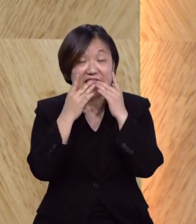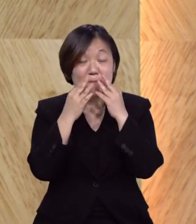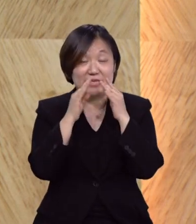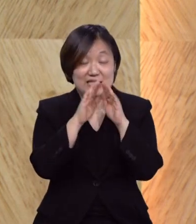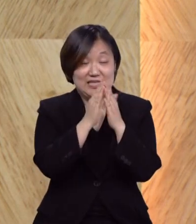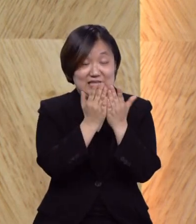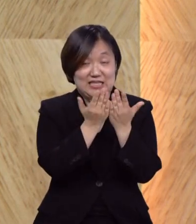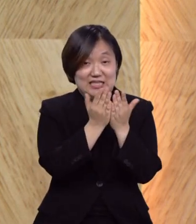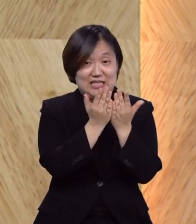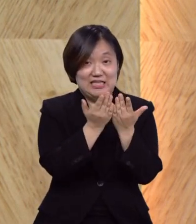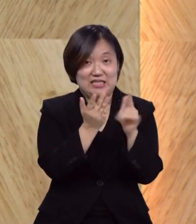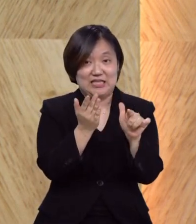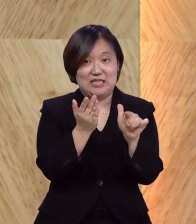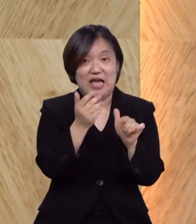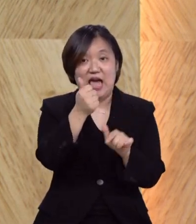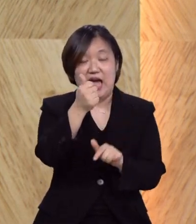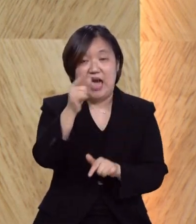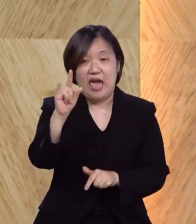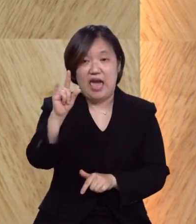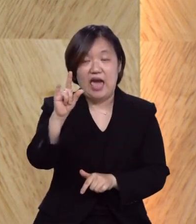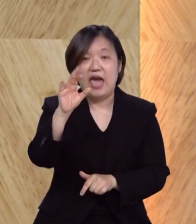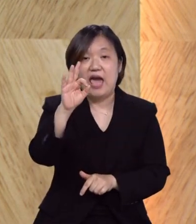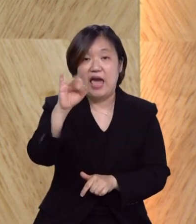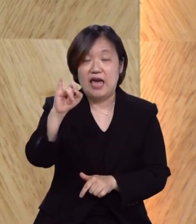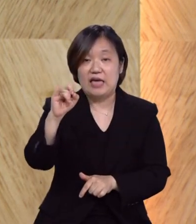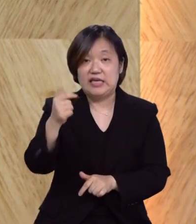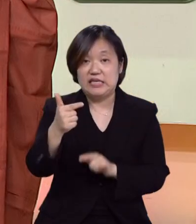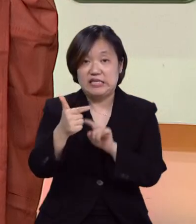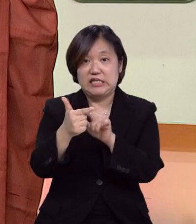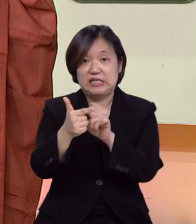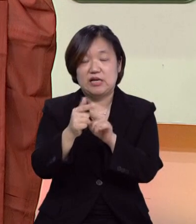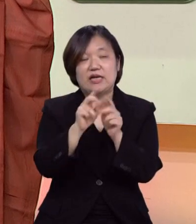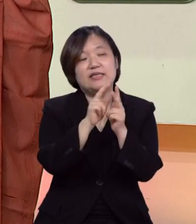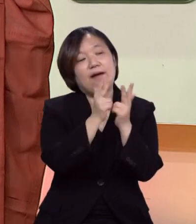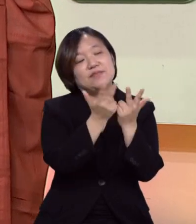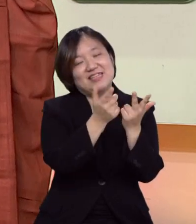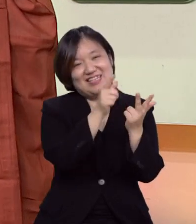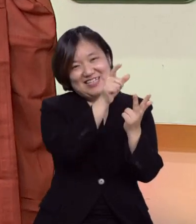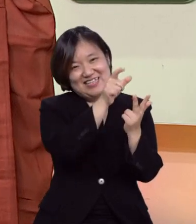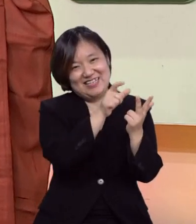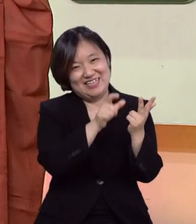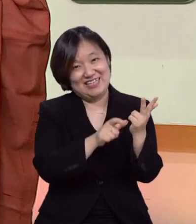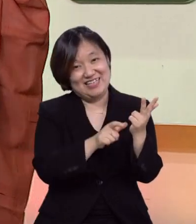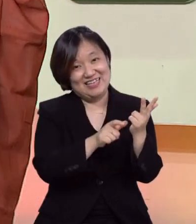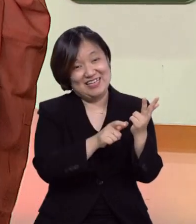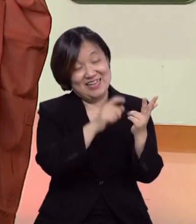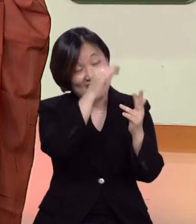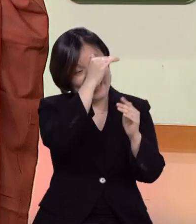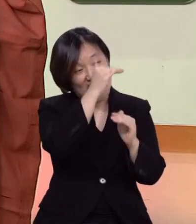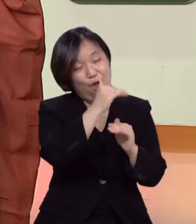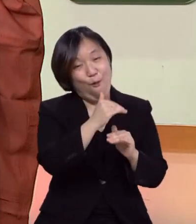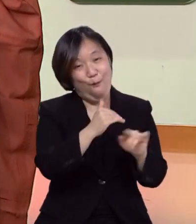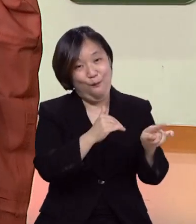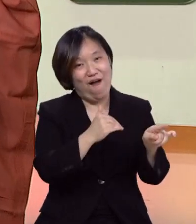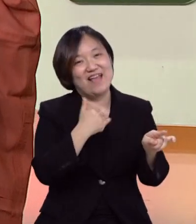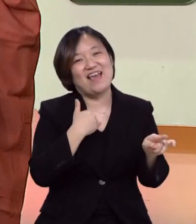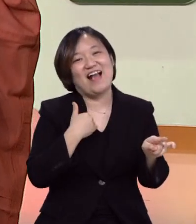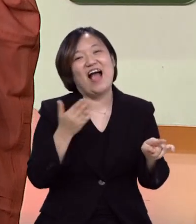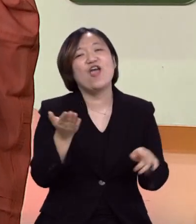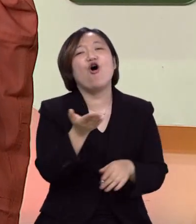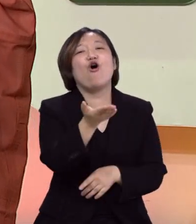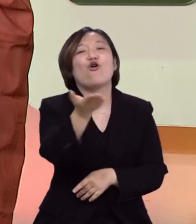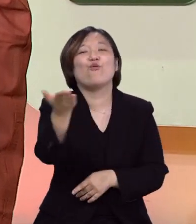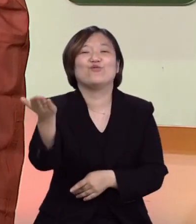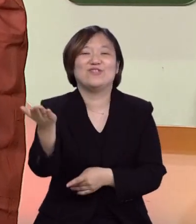2006년도 월간 해인지에 그 박원자 작가님이 이렇게 정리해 놓으신 내용을 제가 여러분들에게 좀